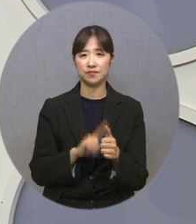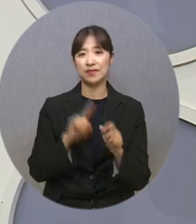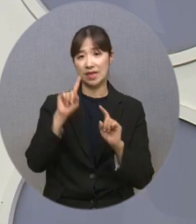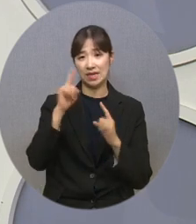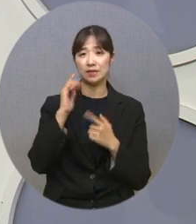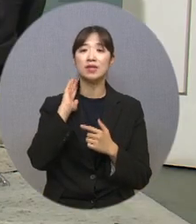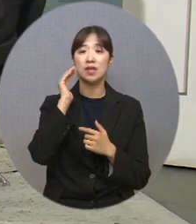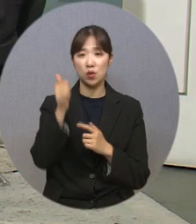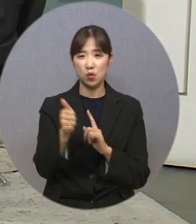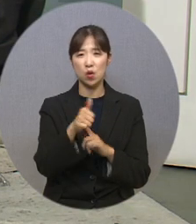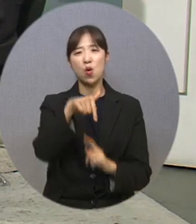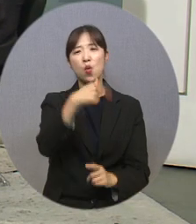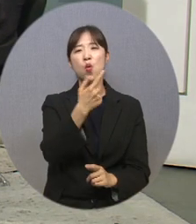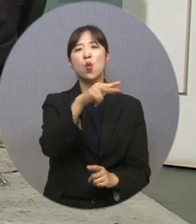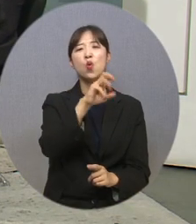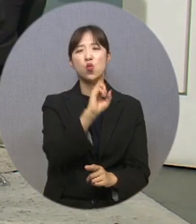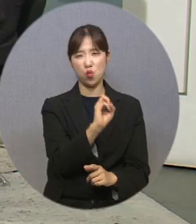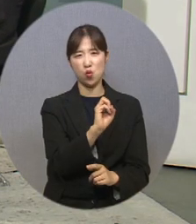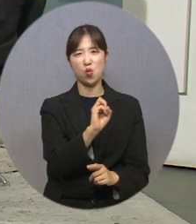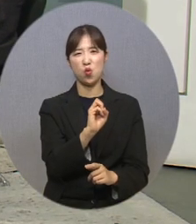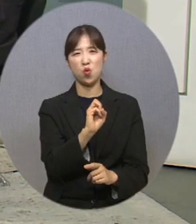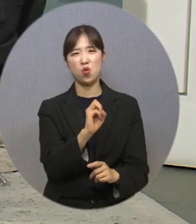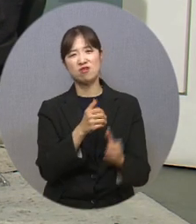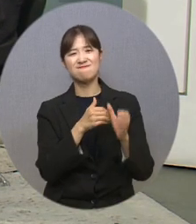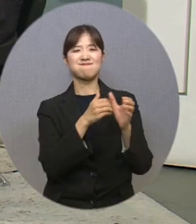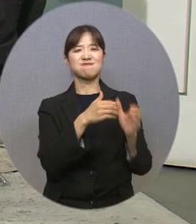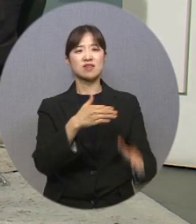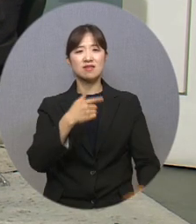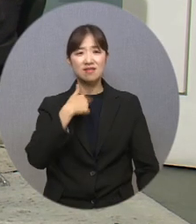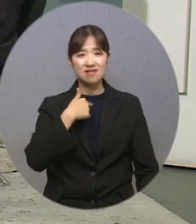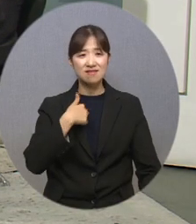이승만 대통령이 고종한테 대들었잖아요. 자기 집안에